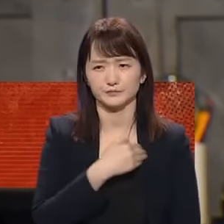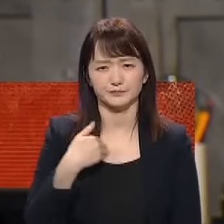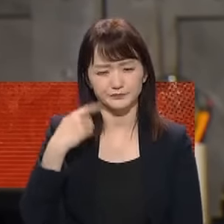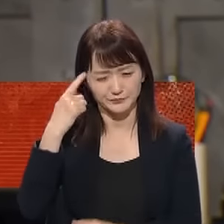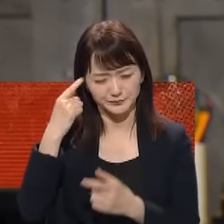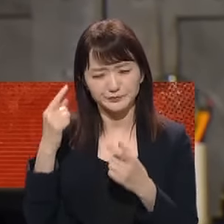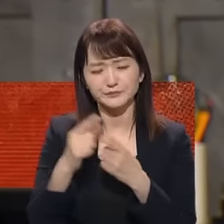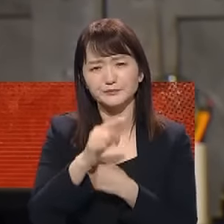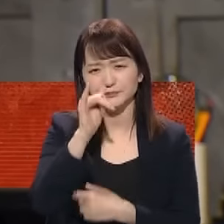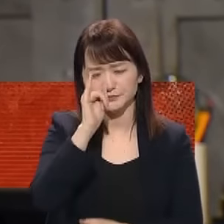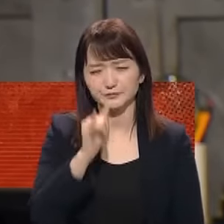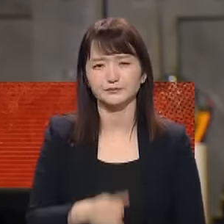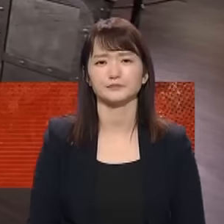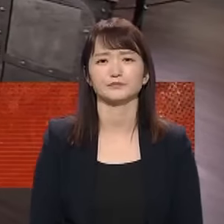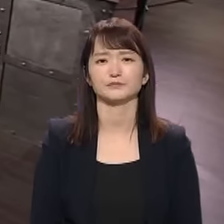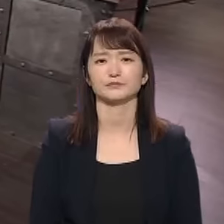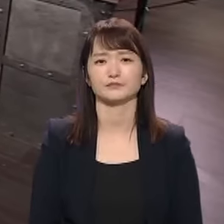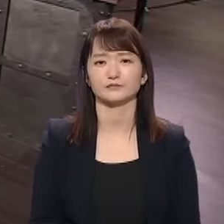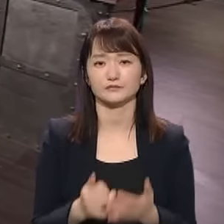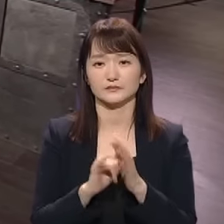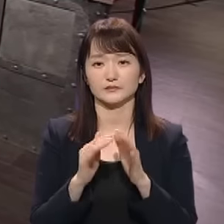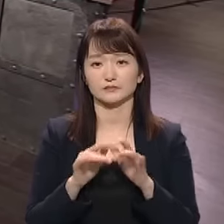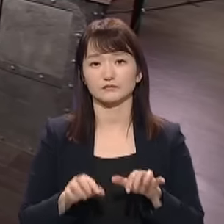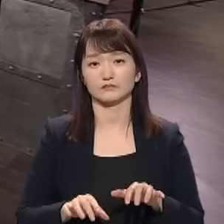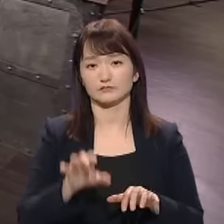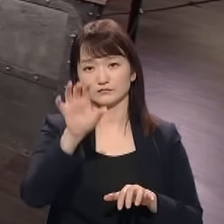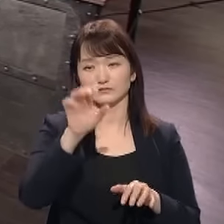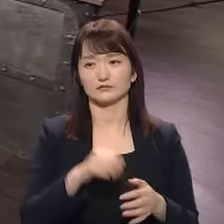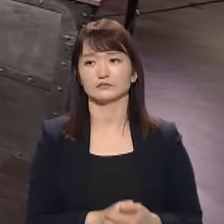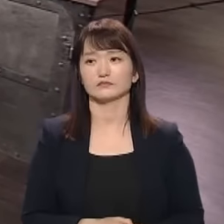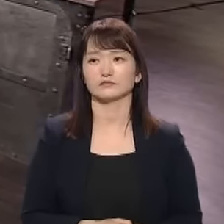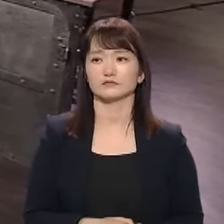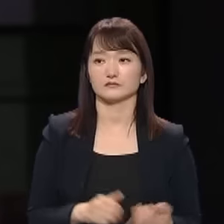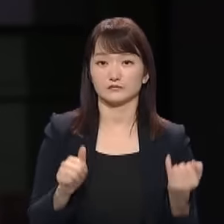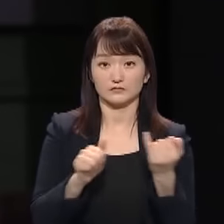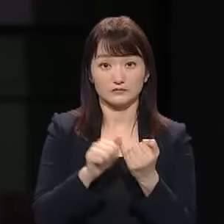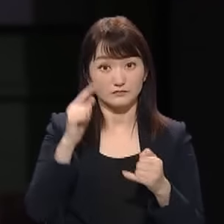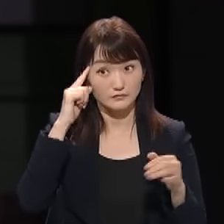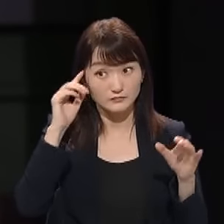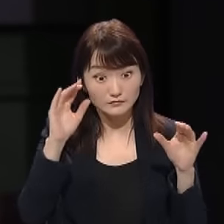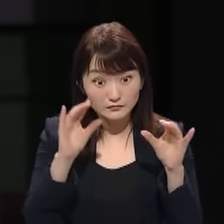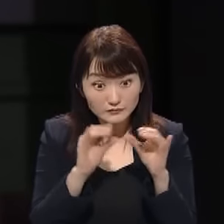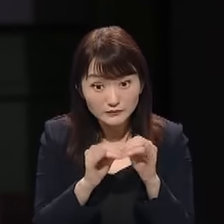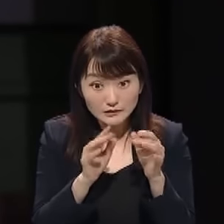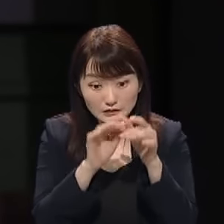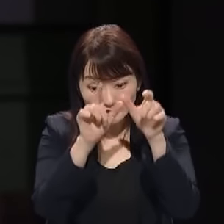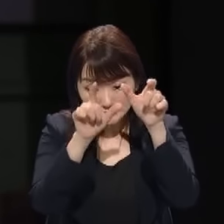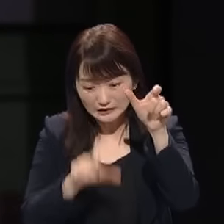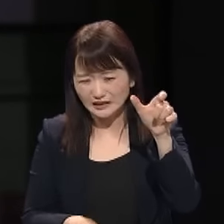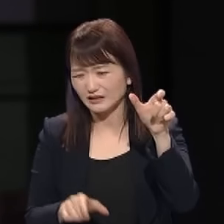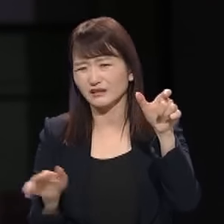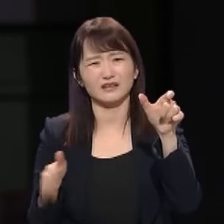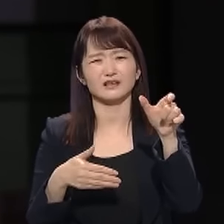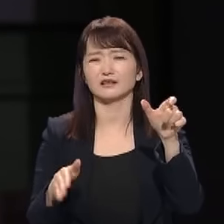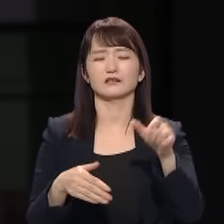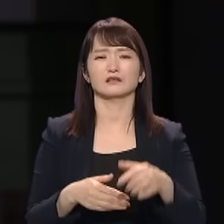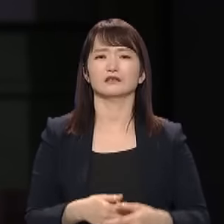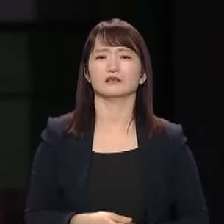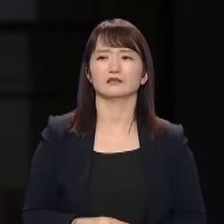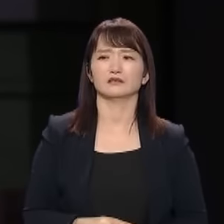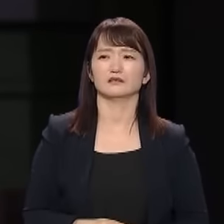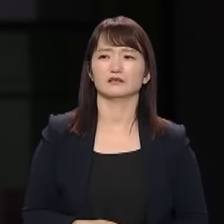같습니다. 그렇군요. 자, 우리 가족 여러분들은 뭐라고 하시나요? 네, 결혼에 찬성하는 댓글을 사실 찾기가 어려웠는데요. 아이고.